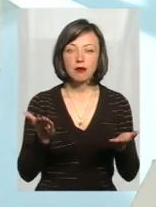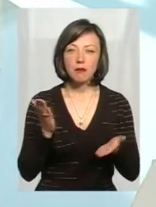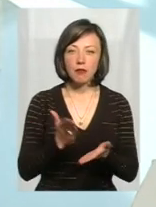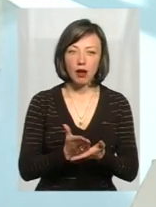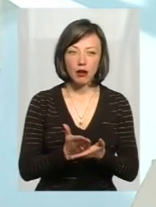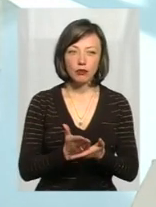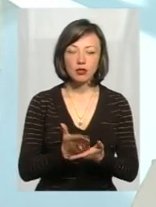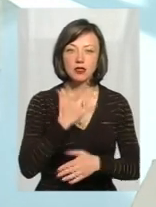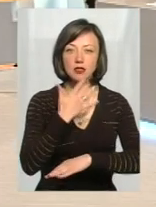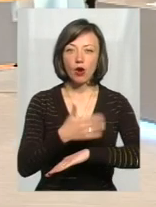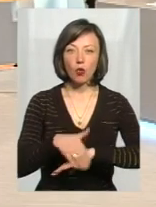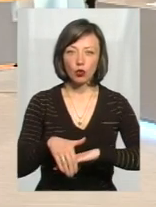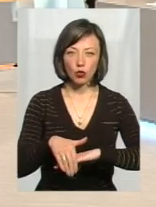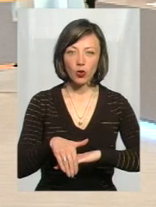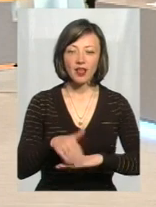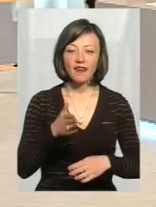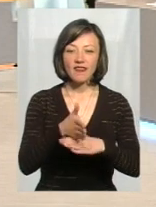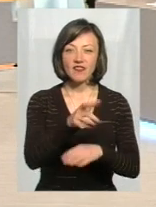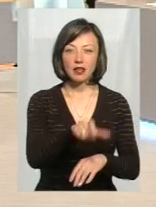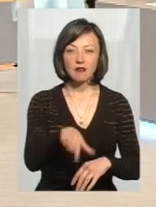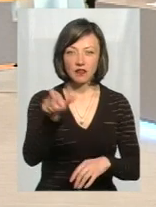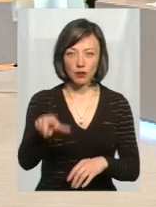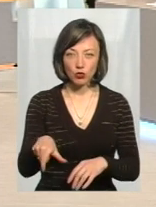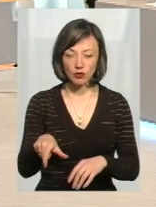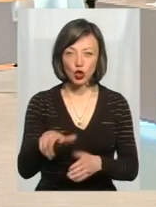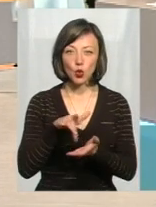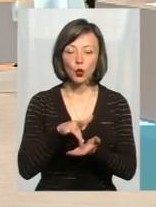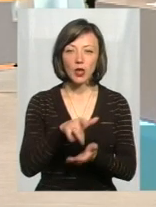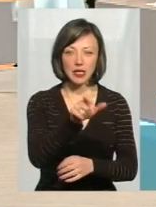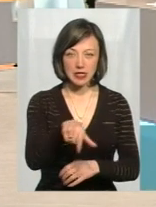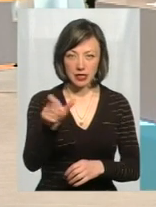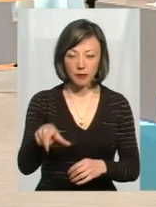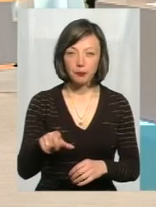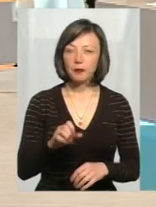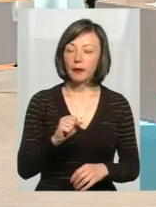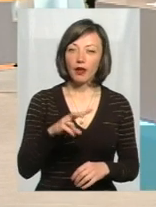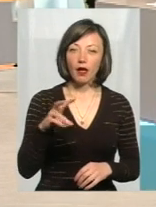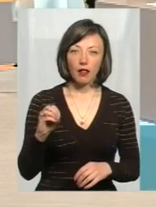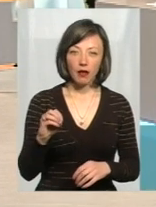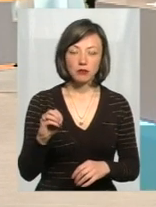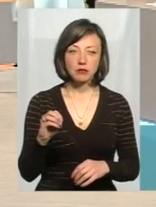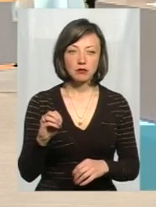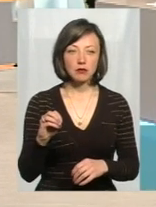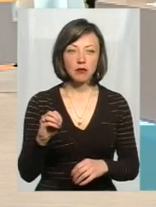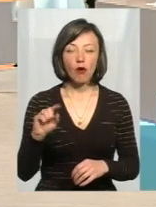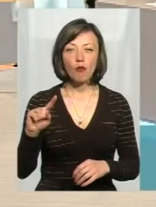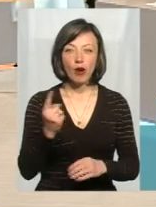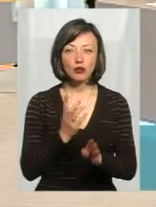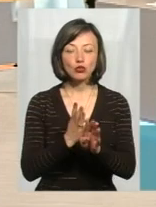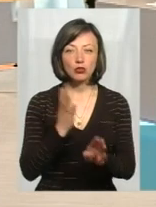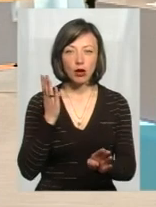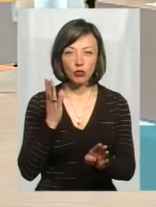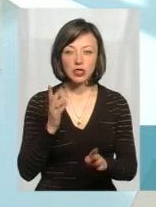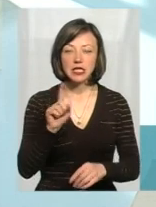мають закордонні відвідувачі, закордонні потенційні туристи. Але у першу чергу з